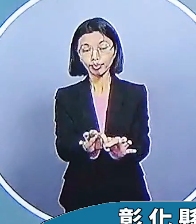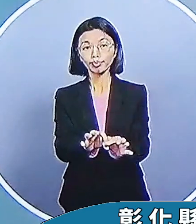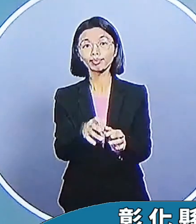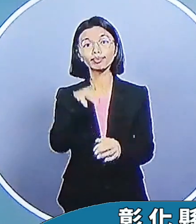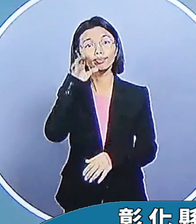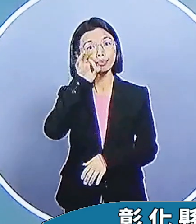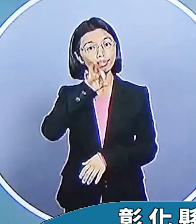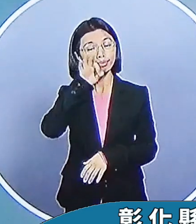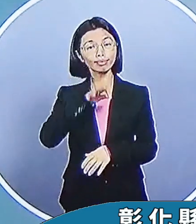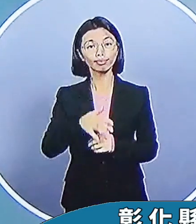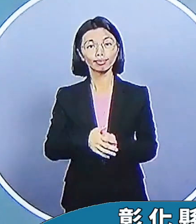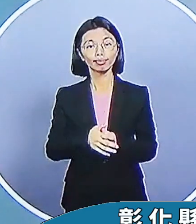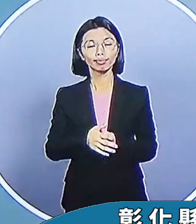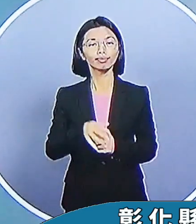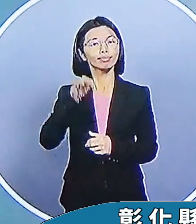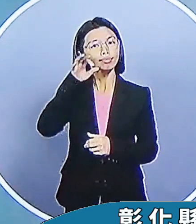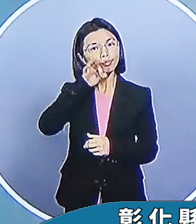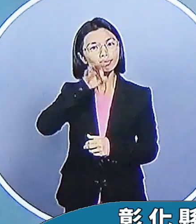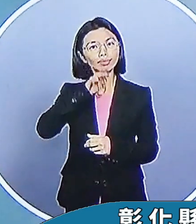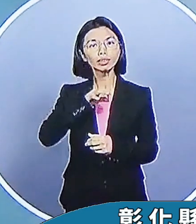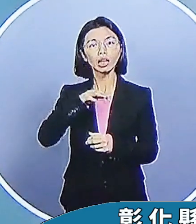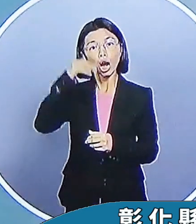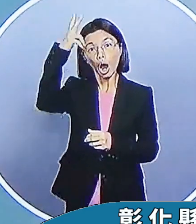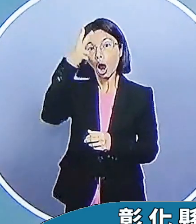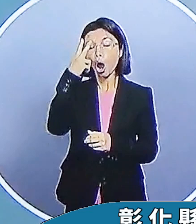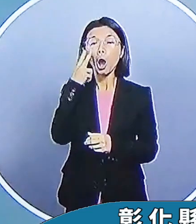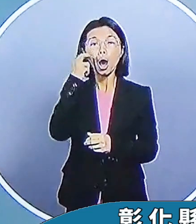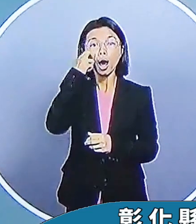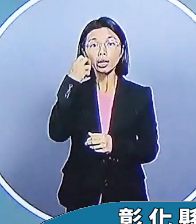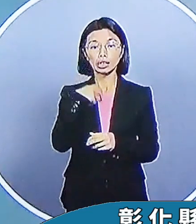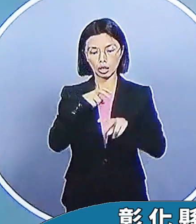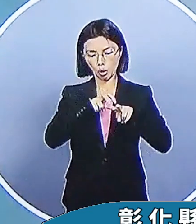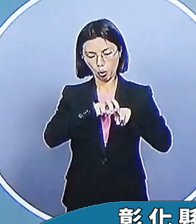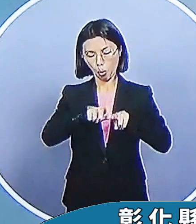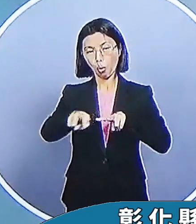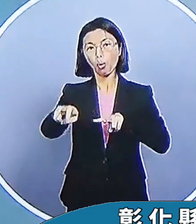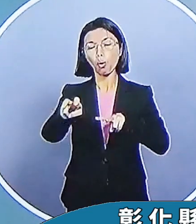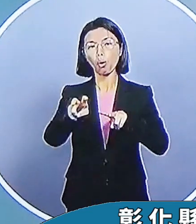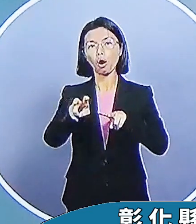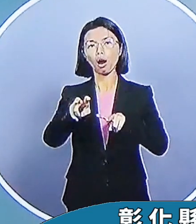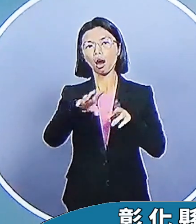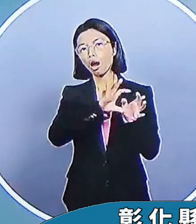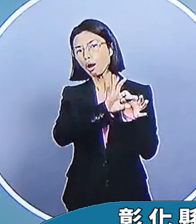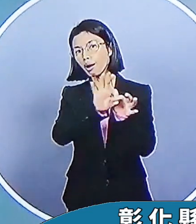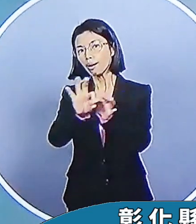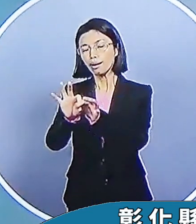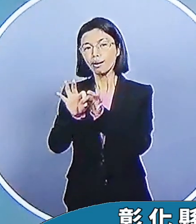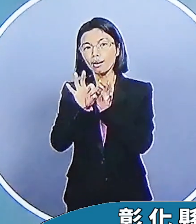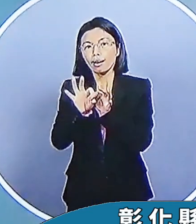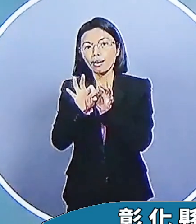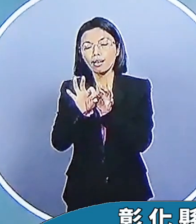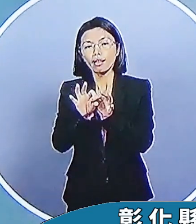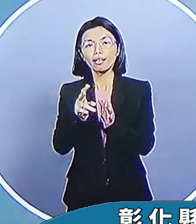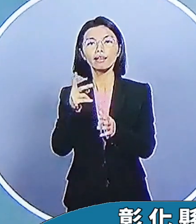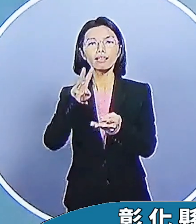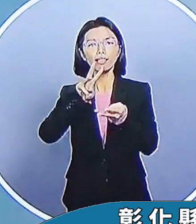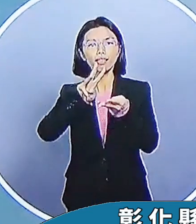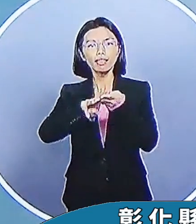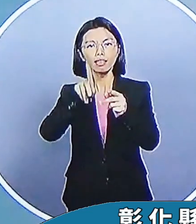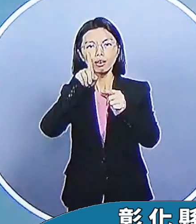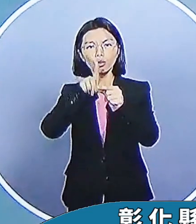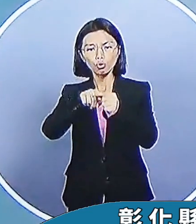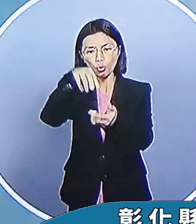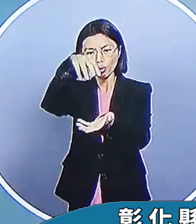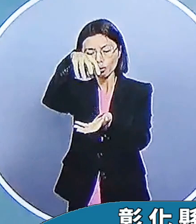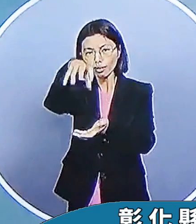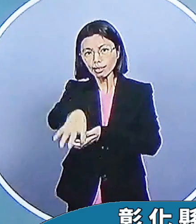者是咱哦中华，而且高铁哦这个轨道连接我们哦台铁田中站，这拢